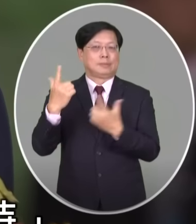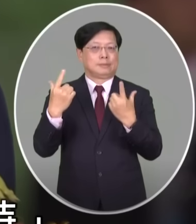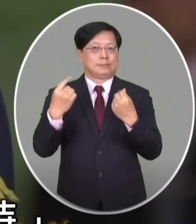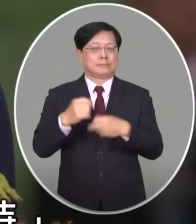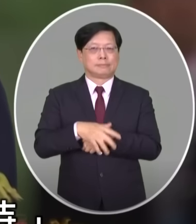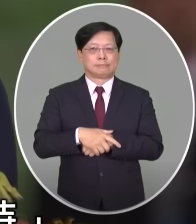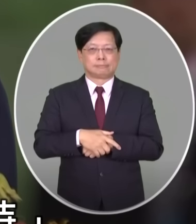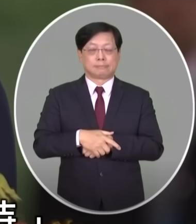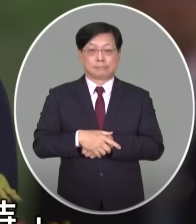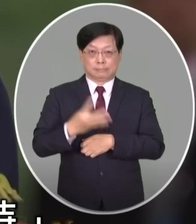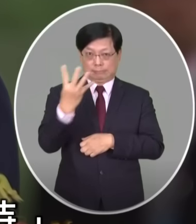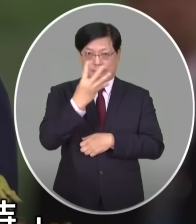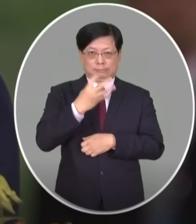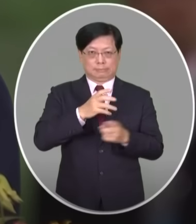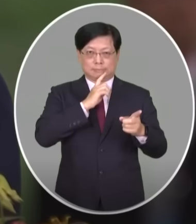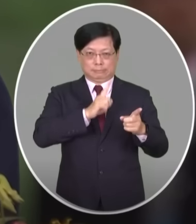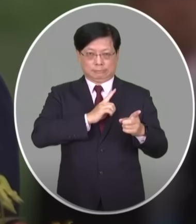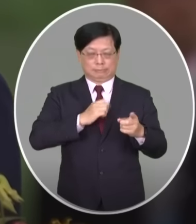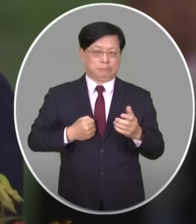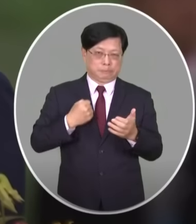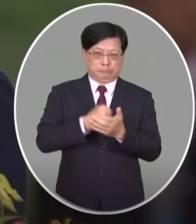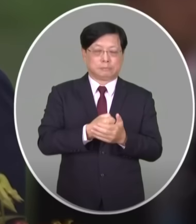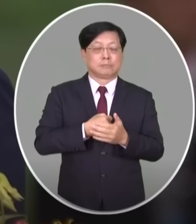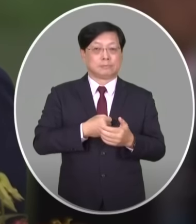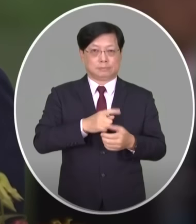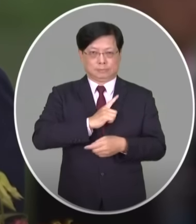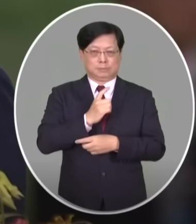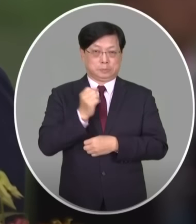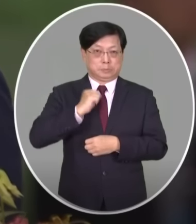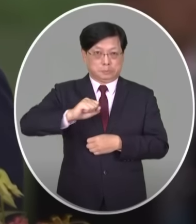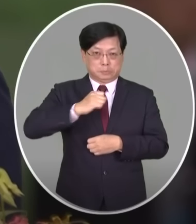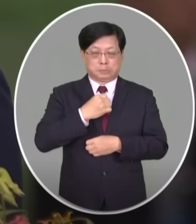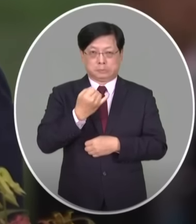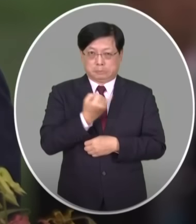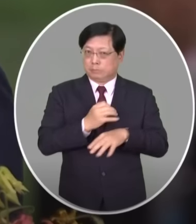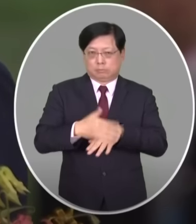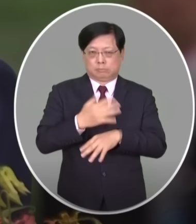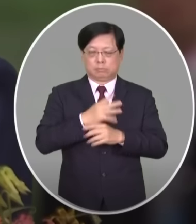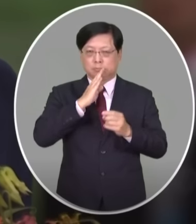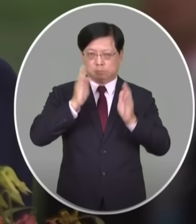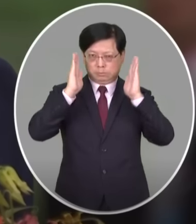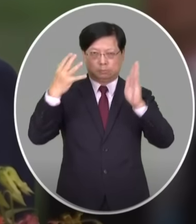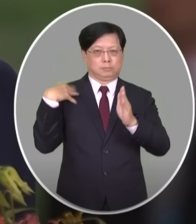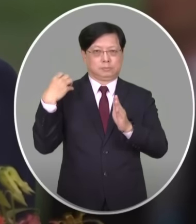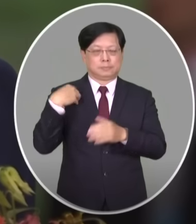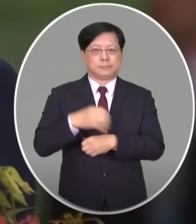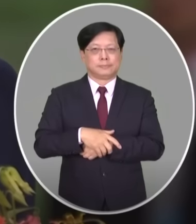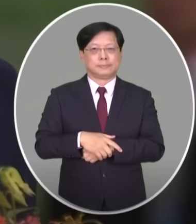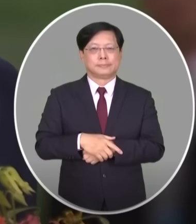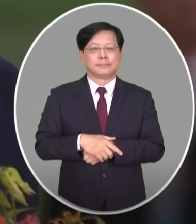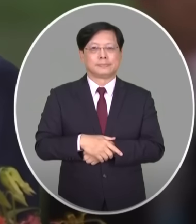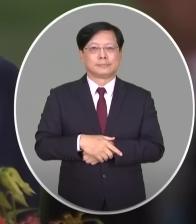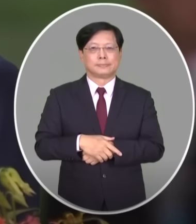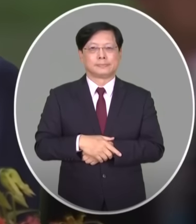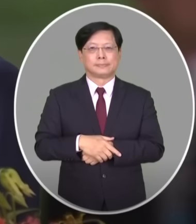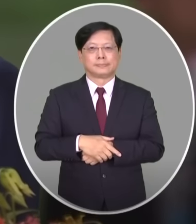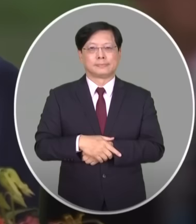持四个坚持，不卑不亢，维持现状。